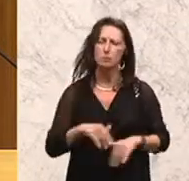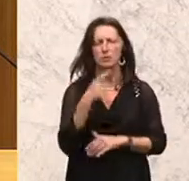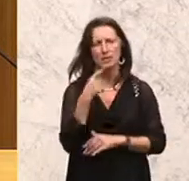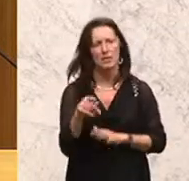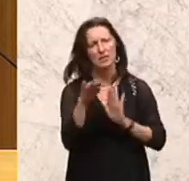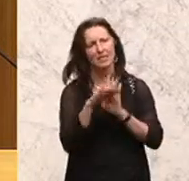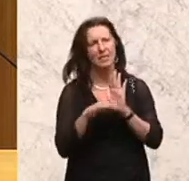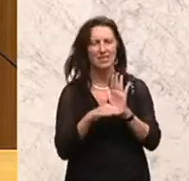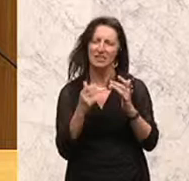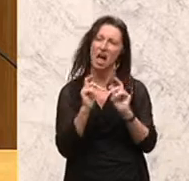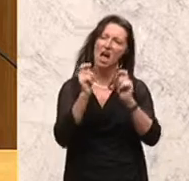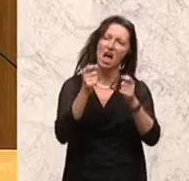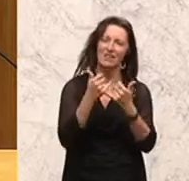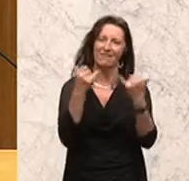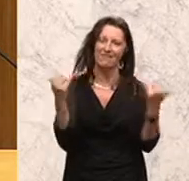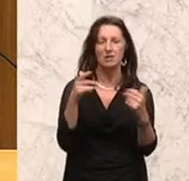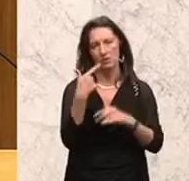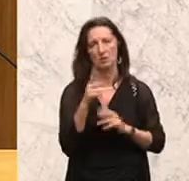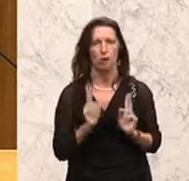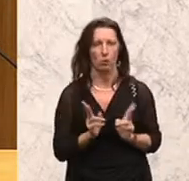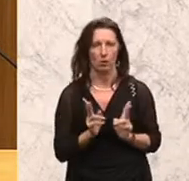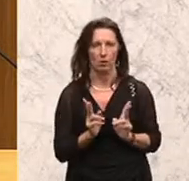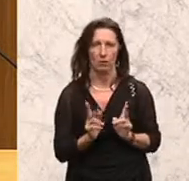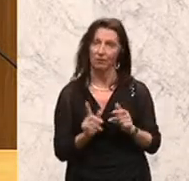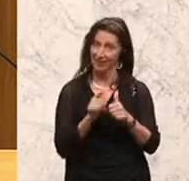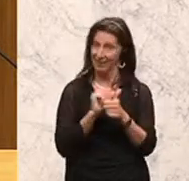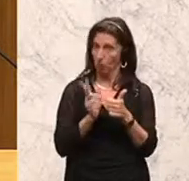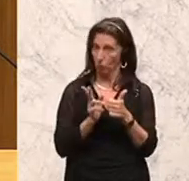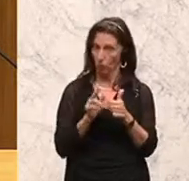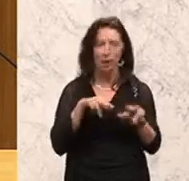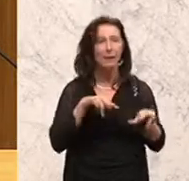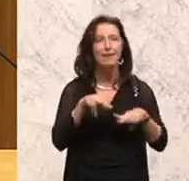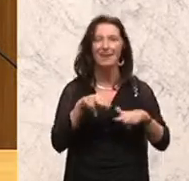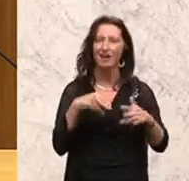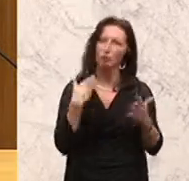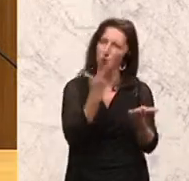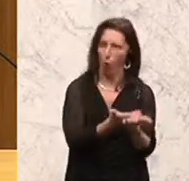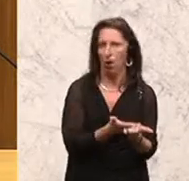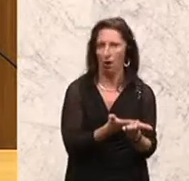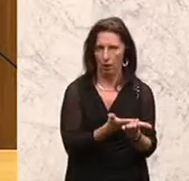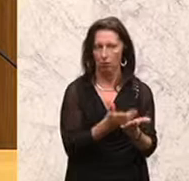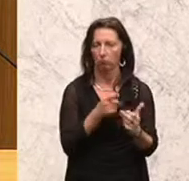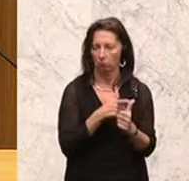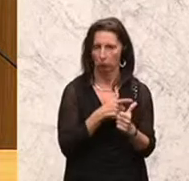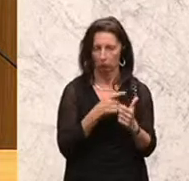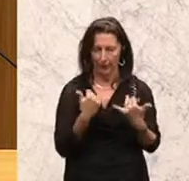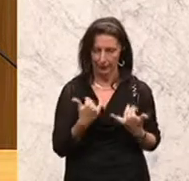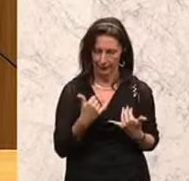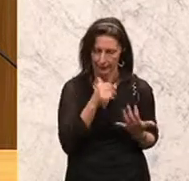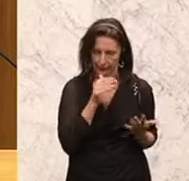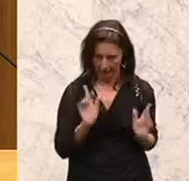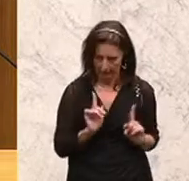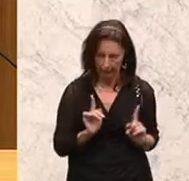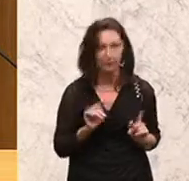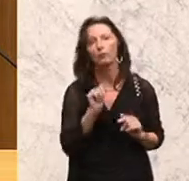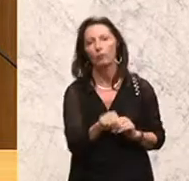ein Gesetz einbringt. Das eine ist eine Regierungsvorlage. Bei einer Regierungsvorlage, und das ist hier nicht der Fall, bei einer